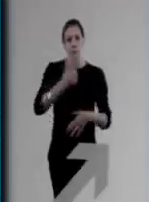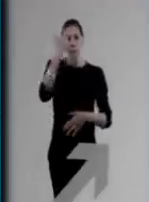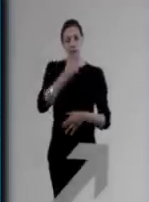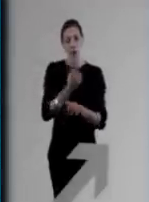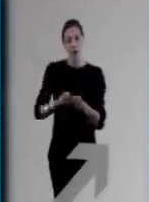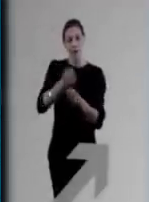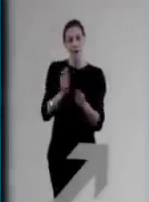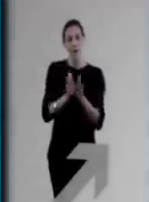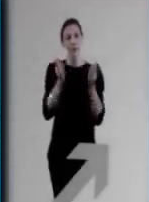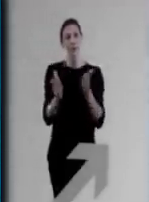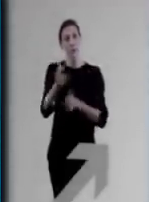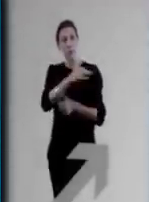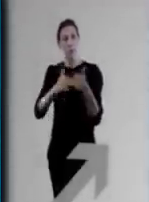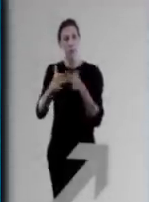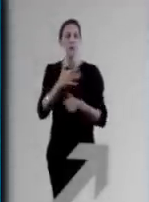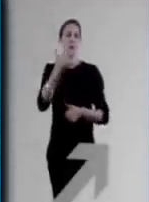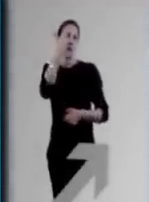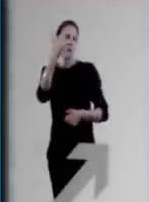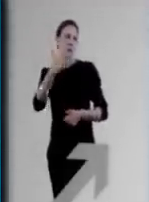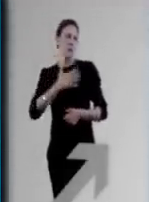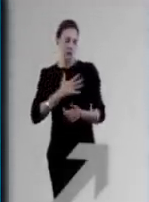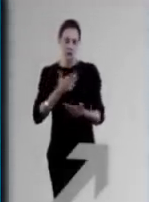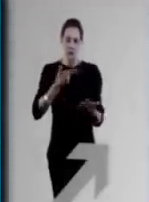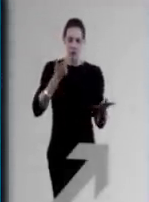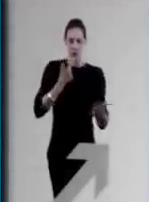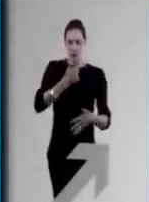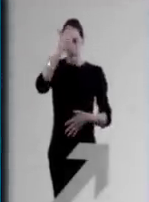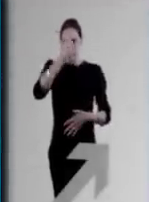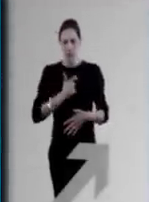Un entrepreneur social, selon moi, c'est quelqu'un qui...